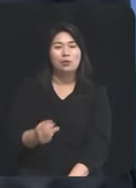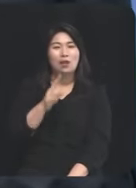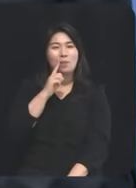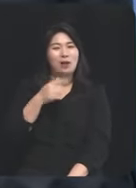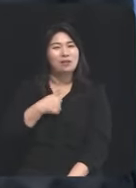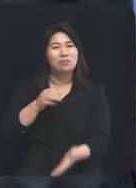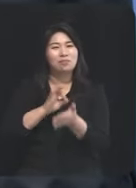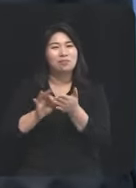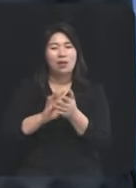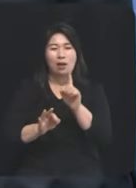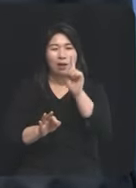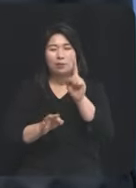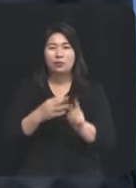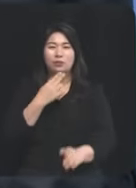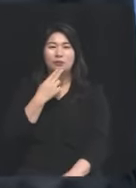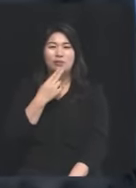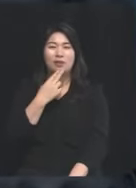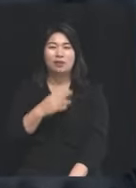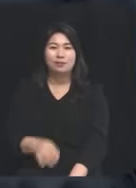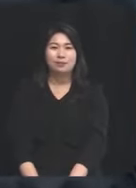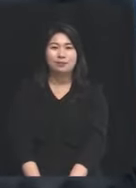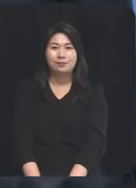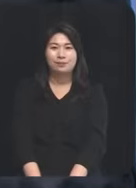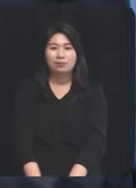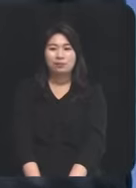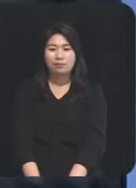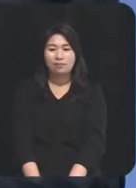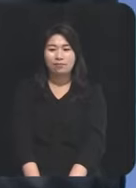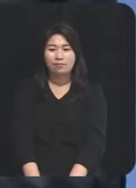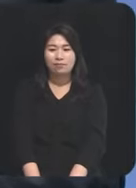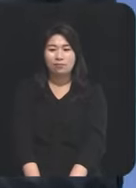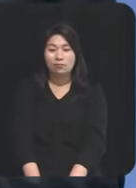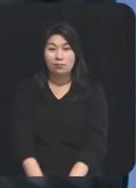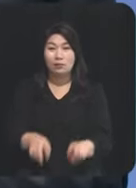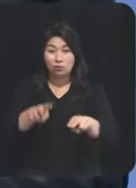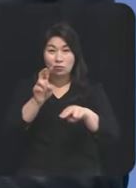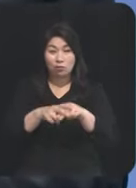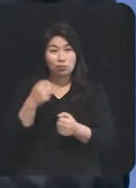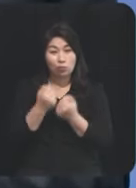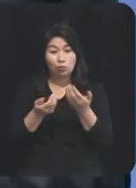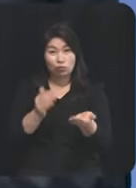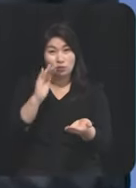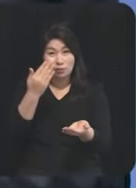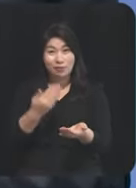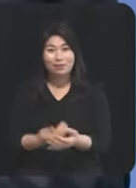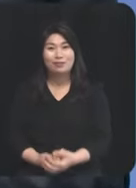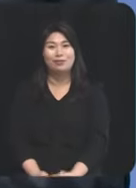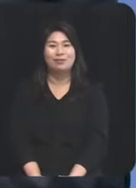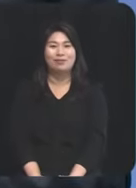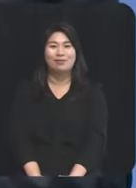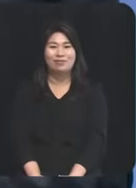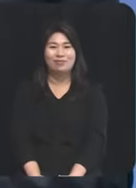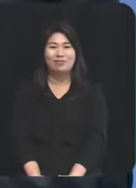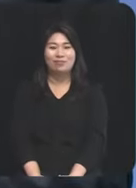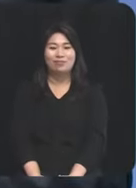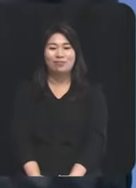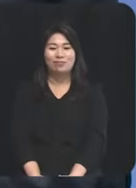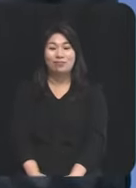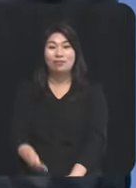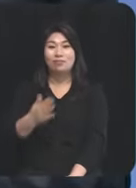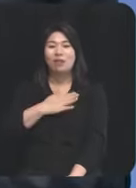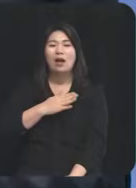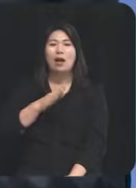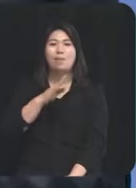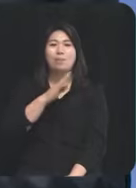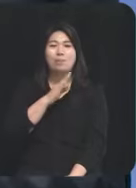써본 적 단 한 차례도 없습니다. 그럼 어떤 관계셨죠? 그걸 굳이 이 자리에서 설명해야 됩니까? 그 본인이